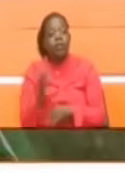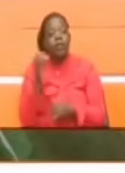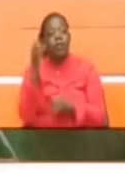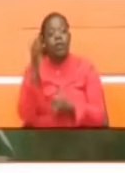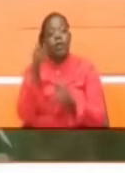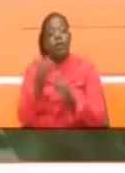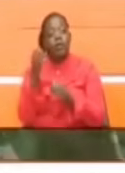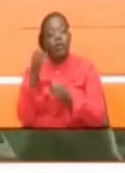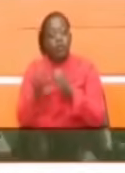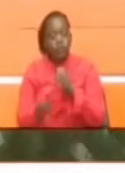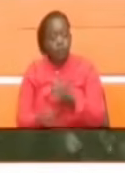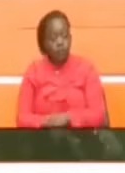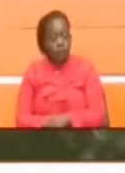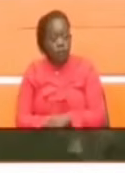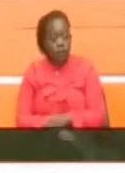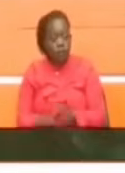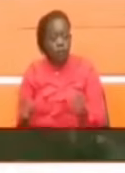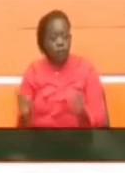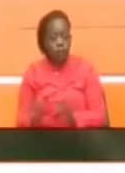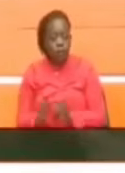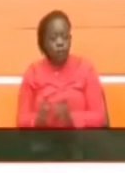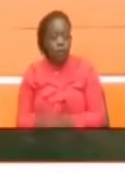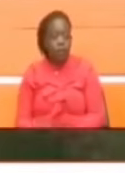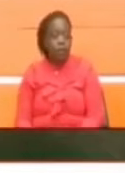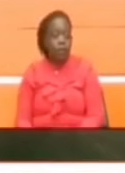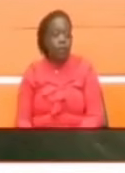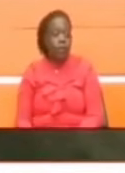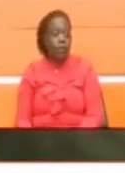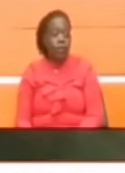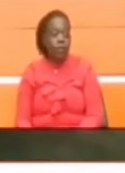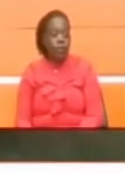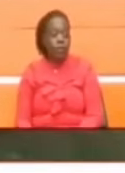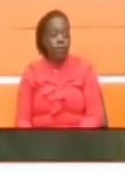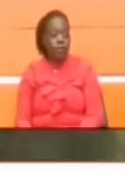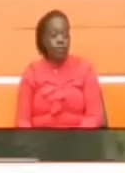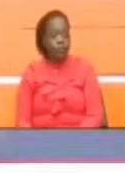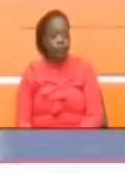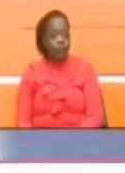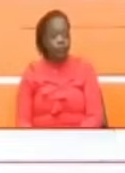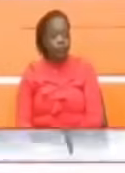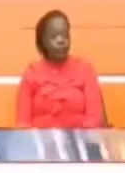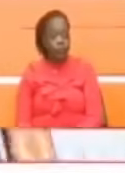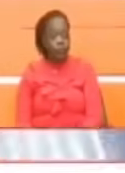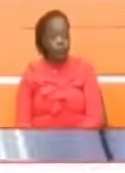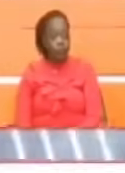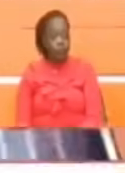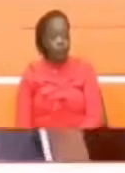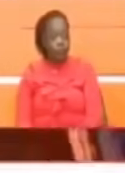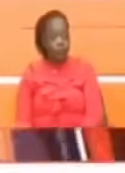ni muhoozi Nairobi na Nantale bakusakidde guli eno Lwawukedde TV.